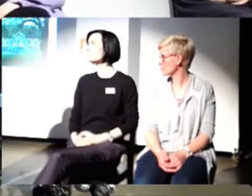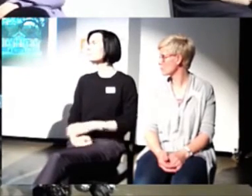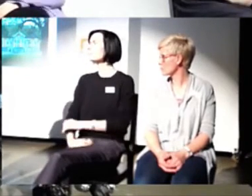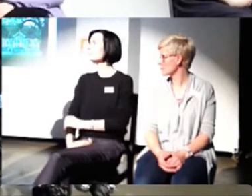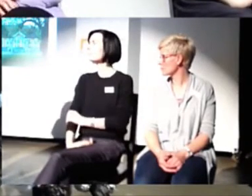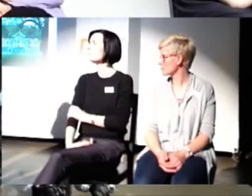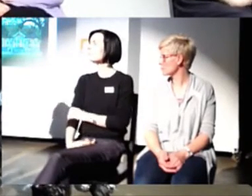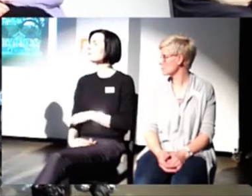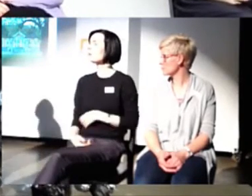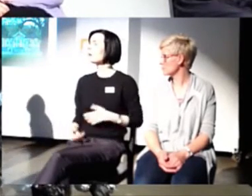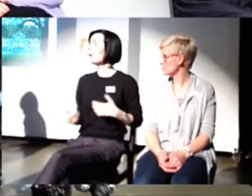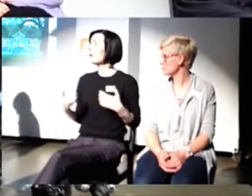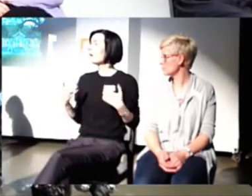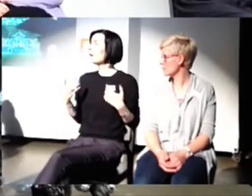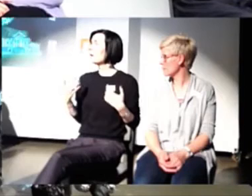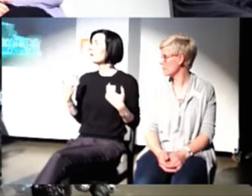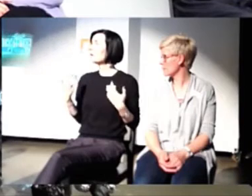nyt mä aion näitä.